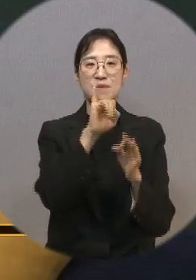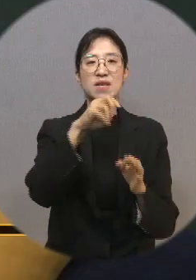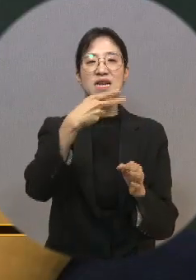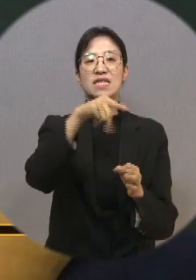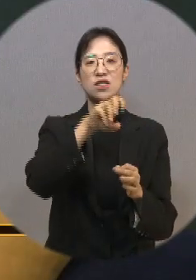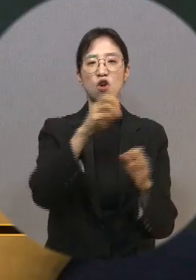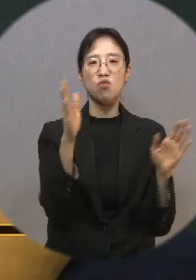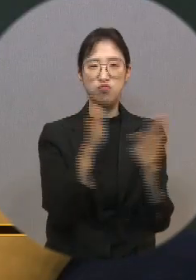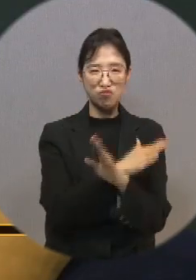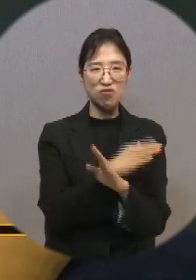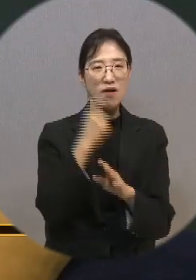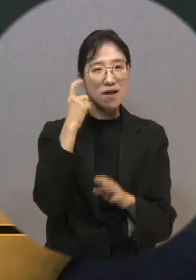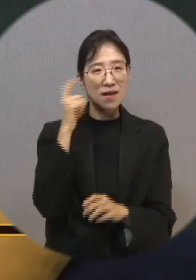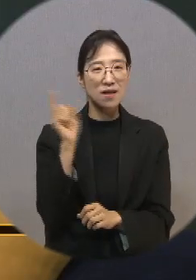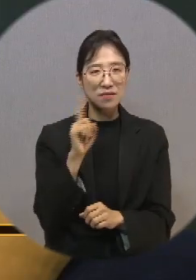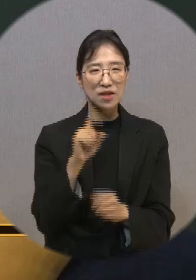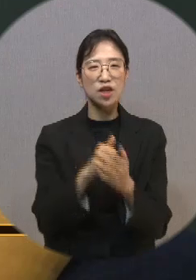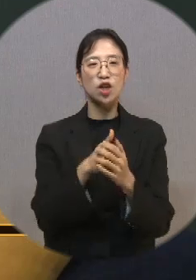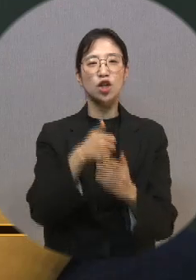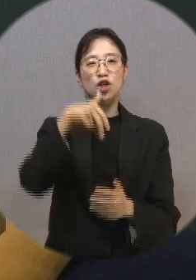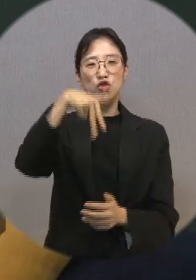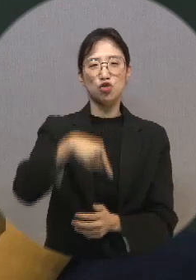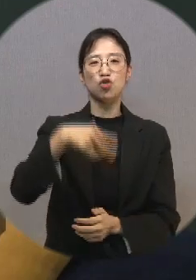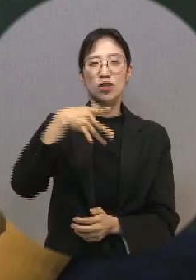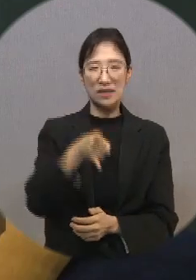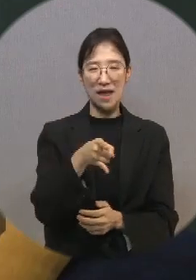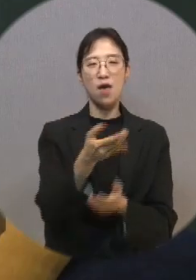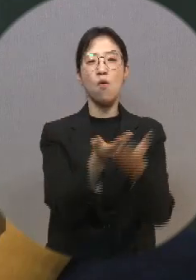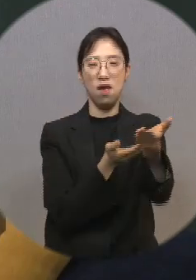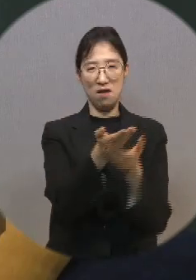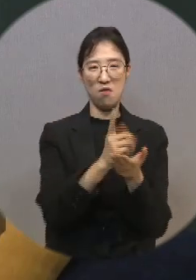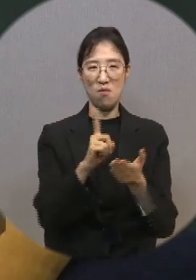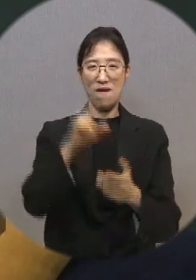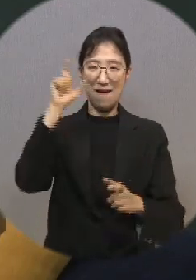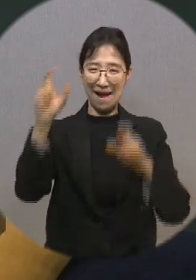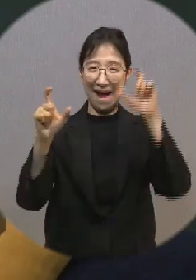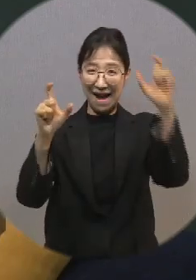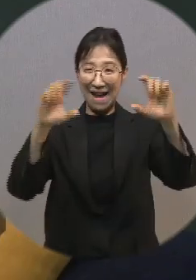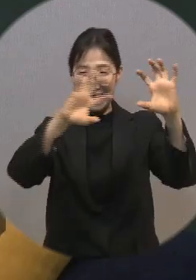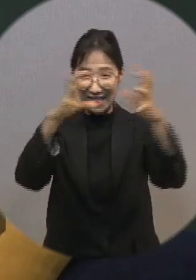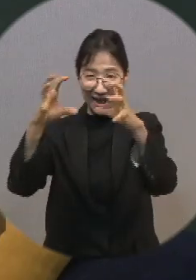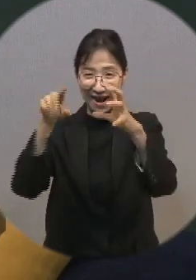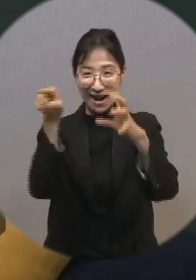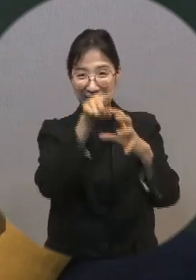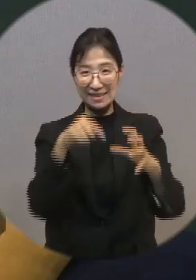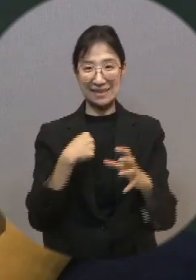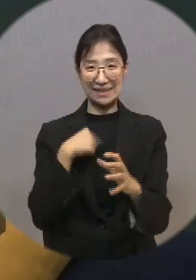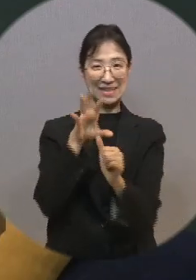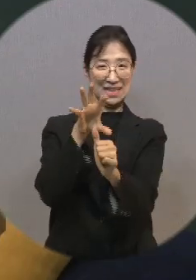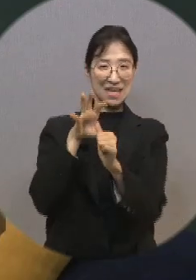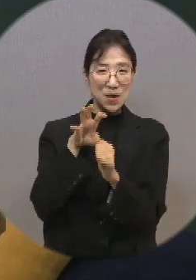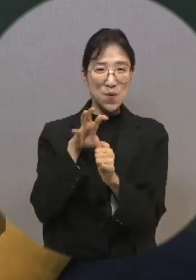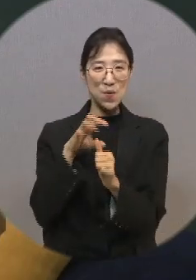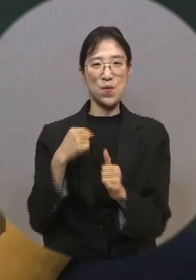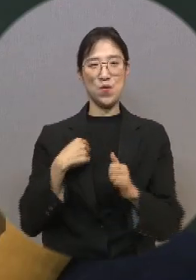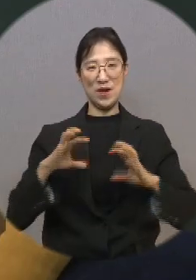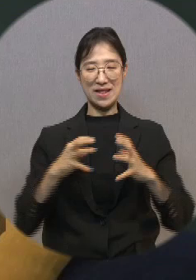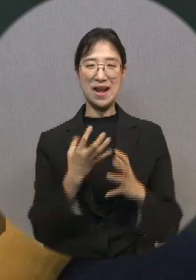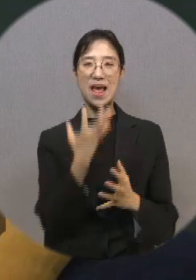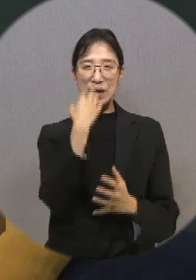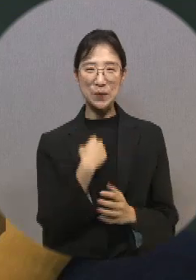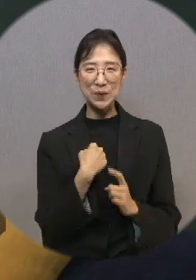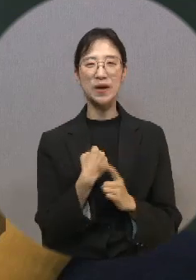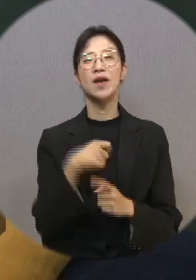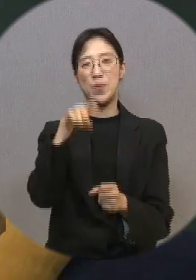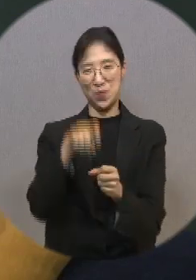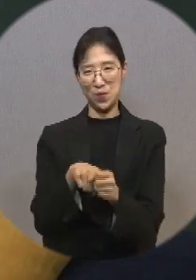얘기는 주체 외교라는 건 이제 강대국 사이에서 그 강대국을 이용해서 자신의 국가의 실리를